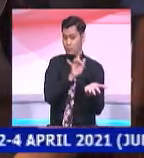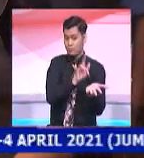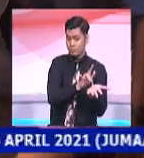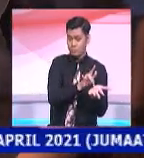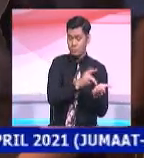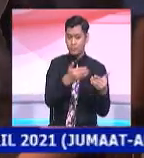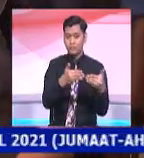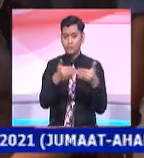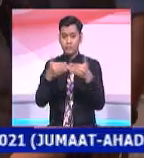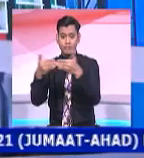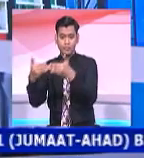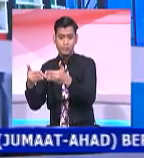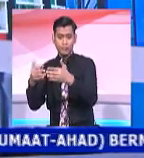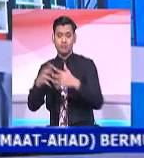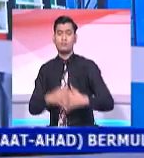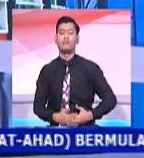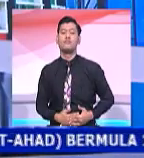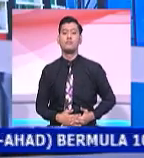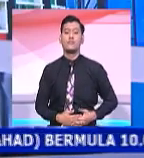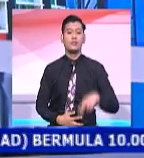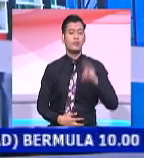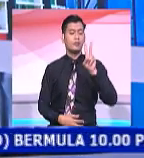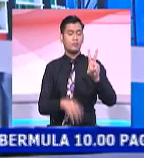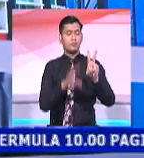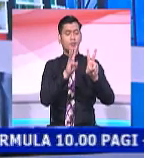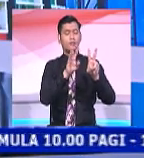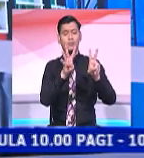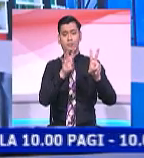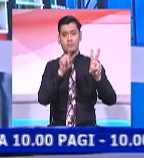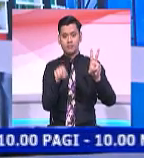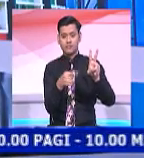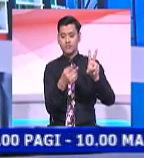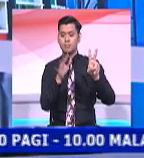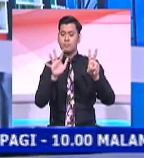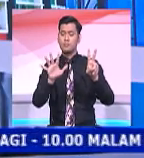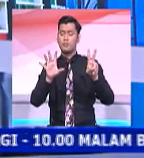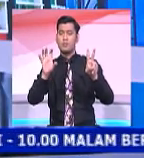dilakukan tanpa menunggu nasihat Pusat Kesihatan Daerah.